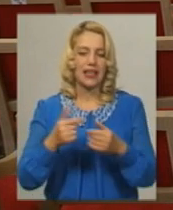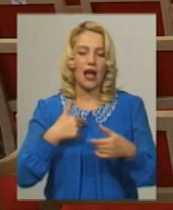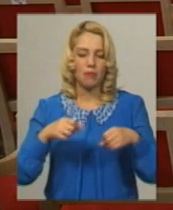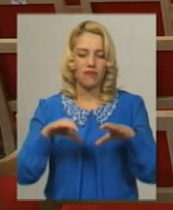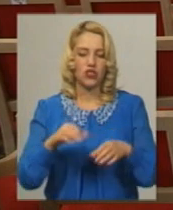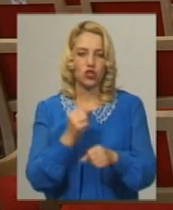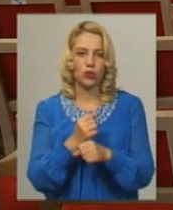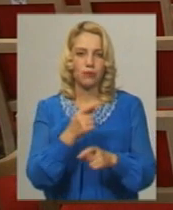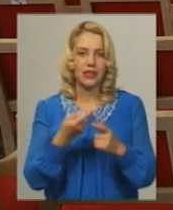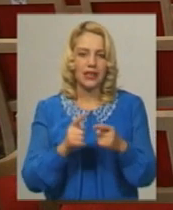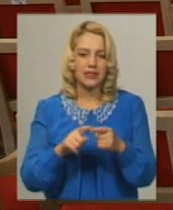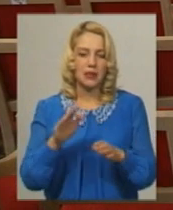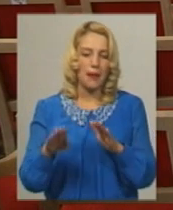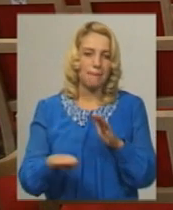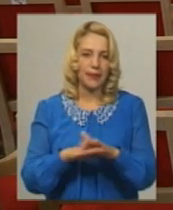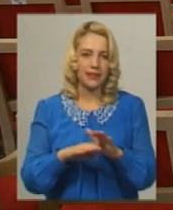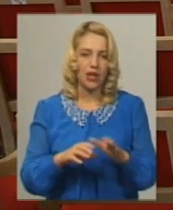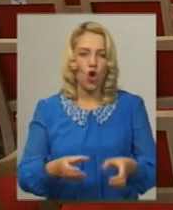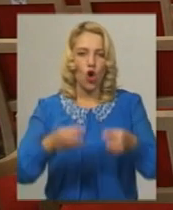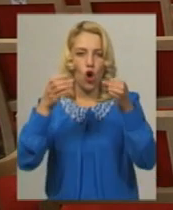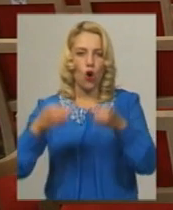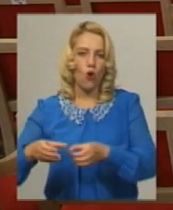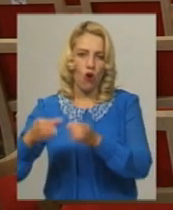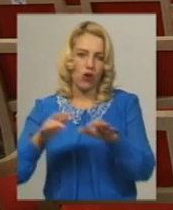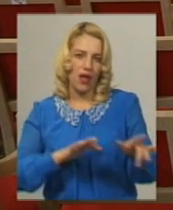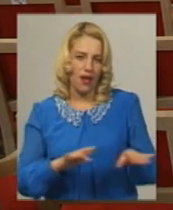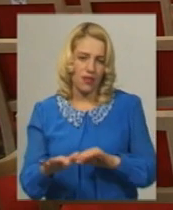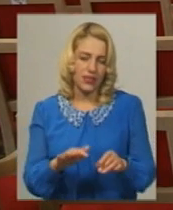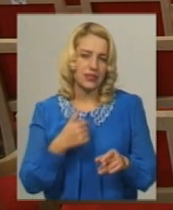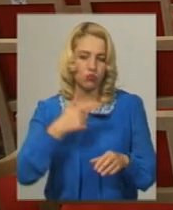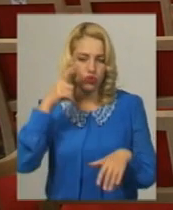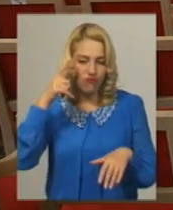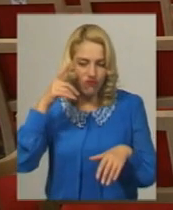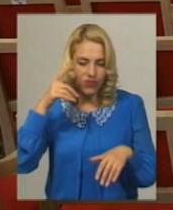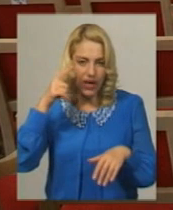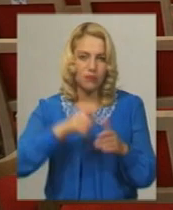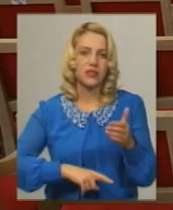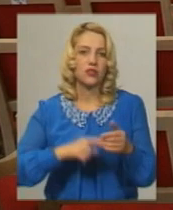під орган. І сподіваємось, що це буде цікаво. Також